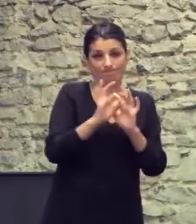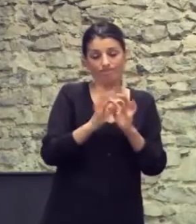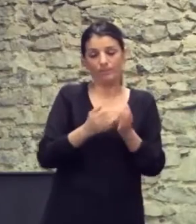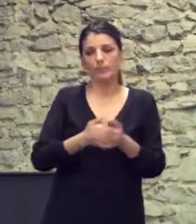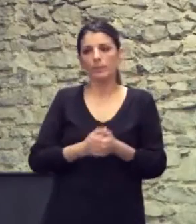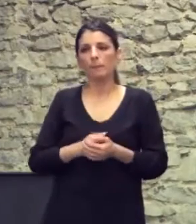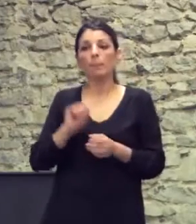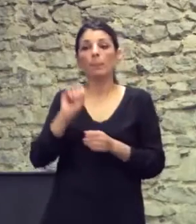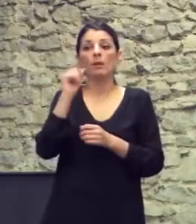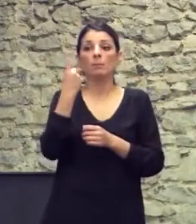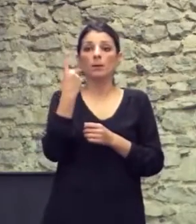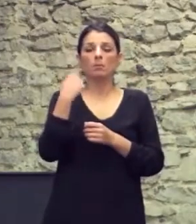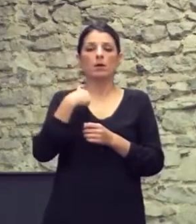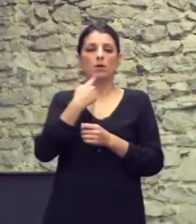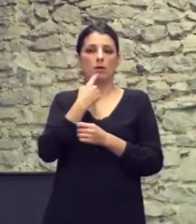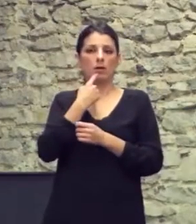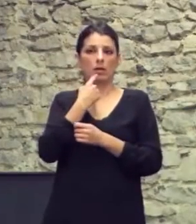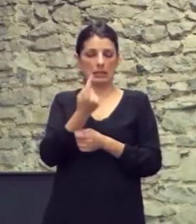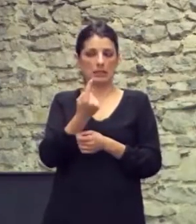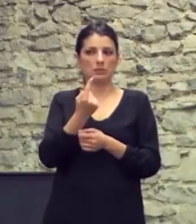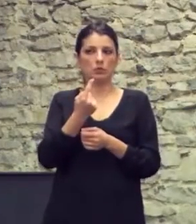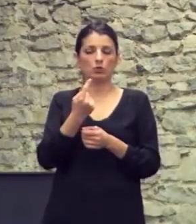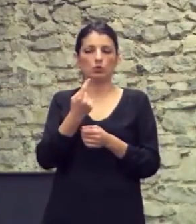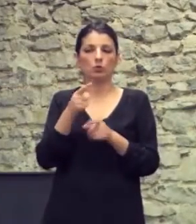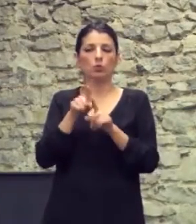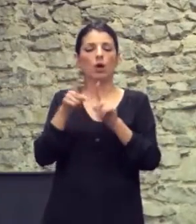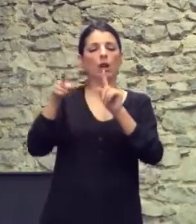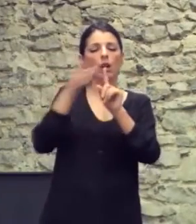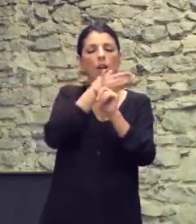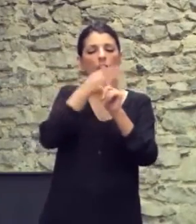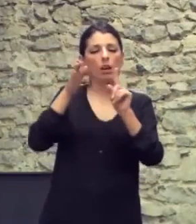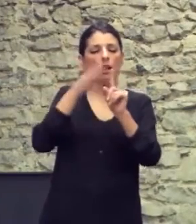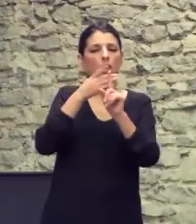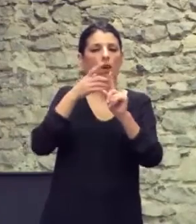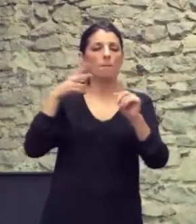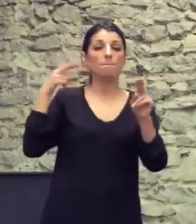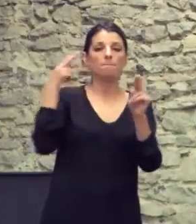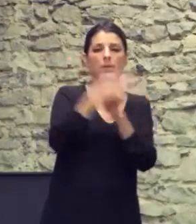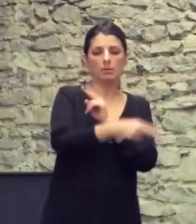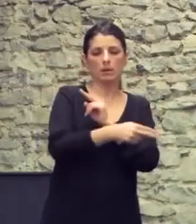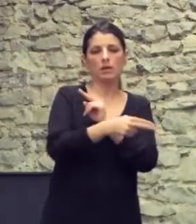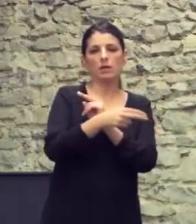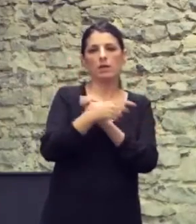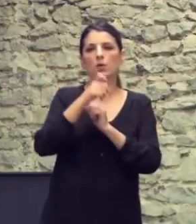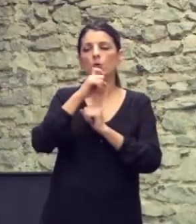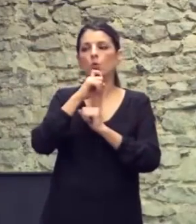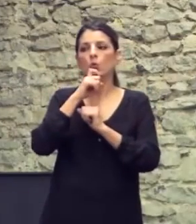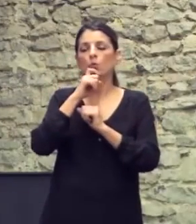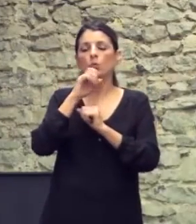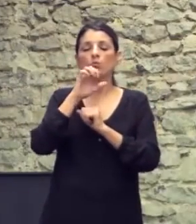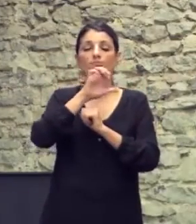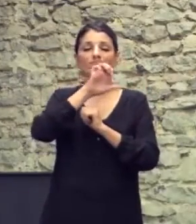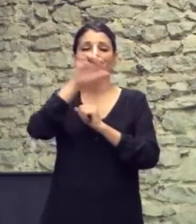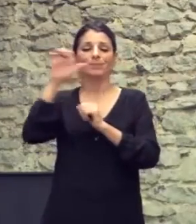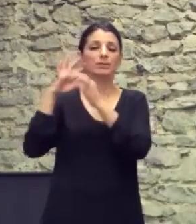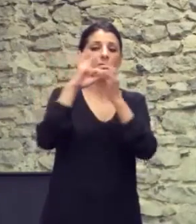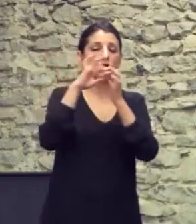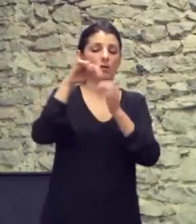Guk lehen aipatu dut indarkeria matxistaren prebentzioan jarduten genuela GAPWORK proiektu europar honetan, ez, eta